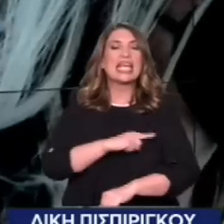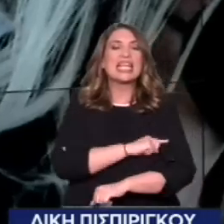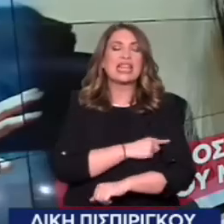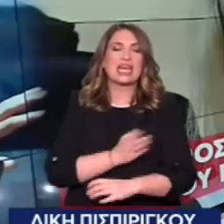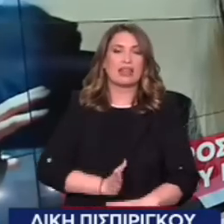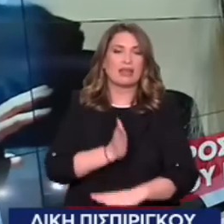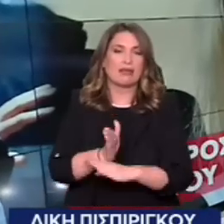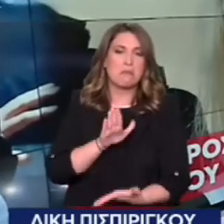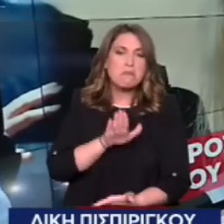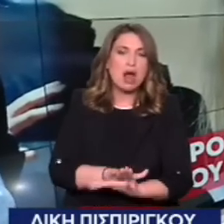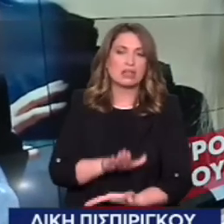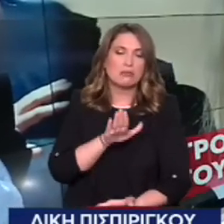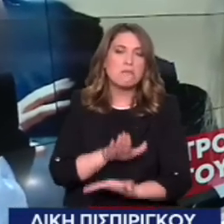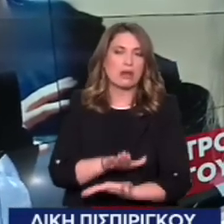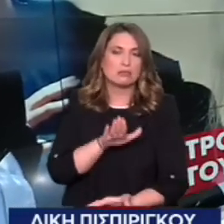πια